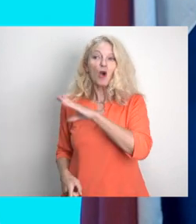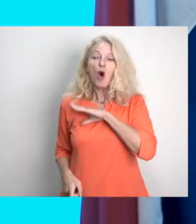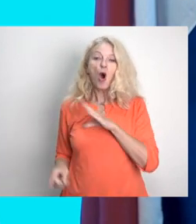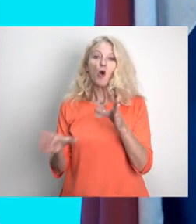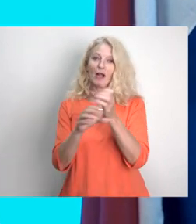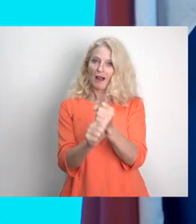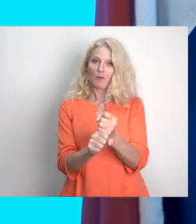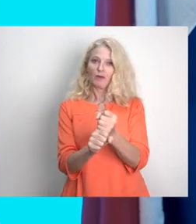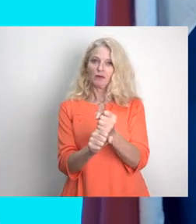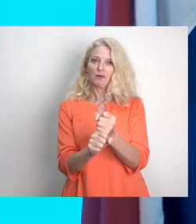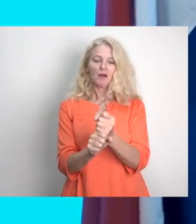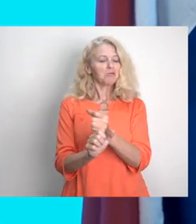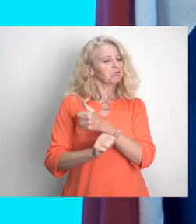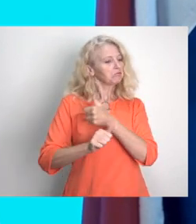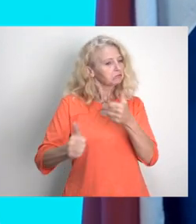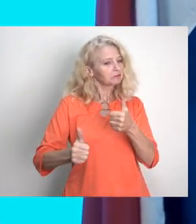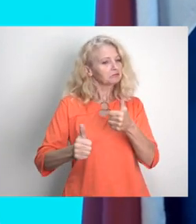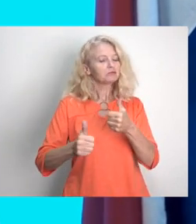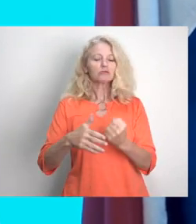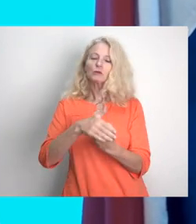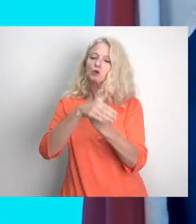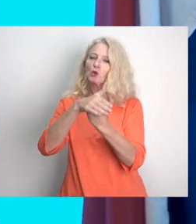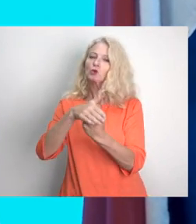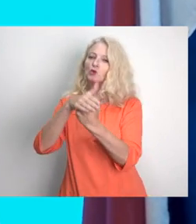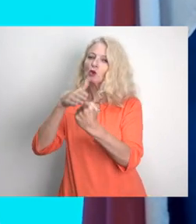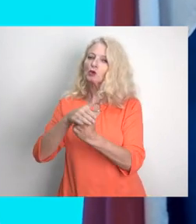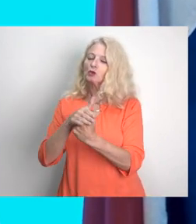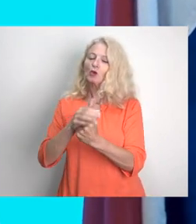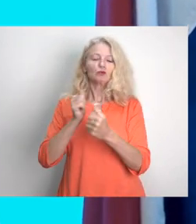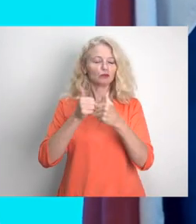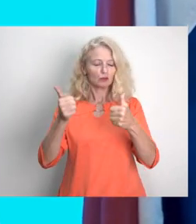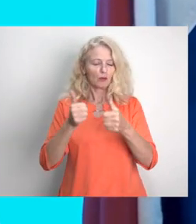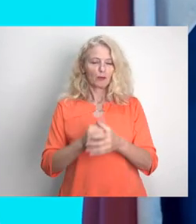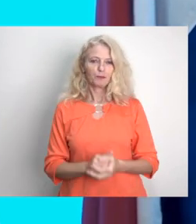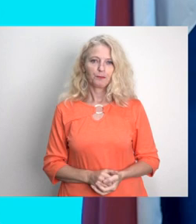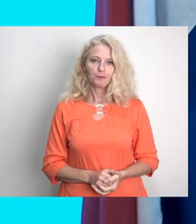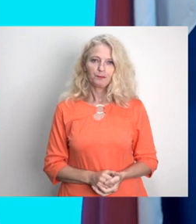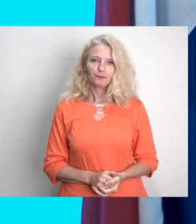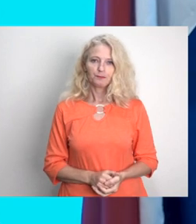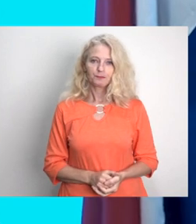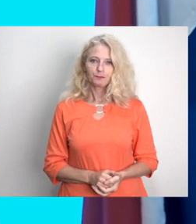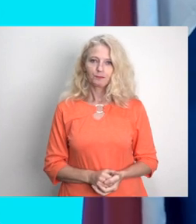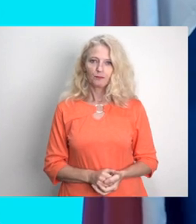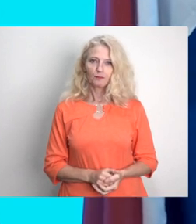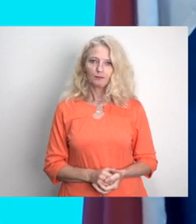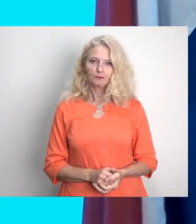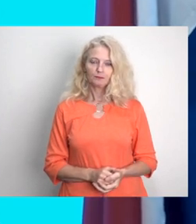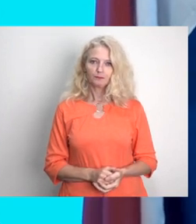zijn opgestaan en ook hebben bijgedragen en hun steentje hebben bijgedragen.